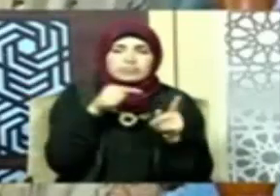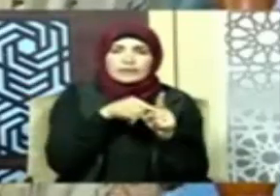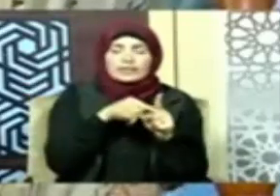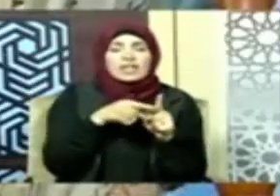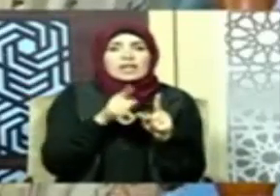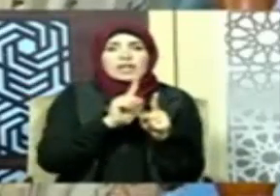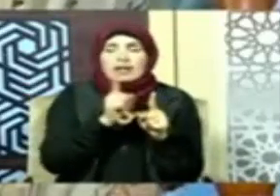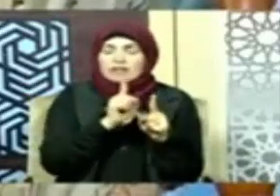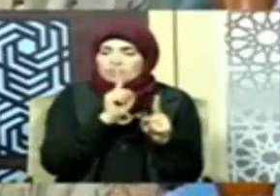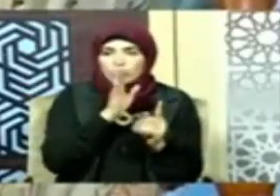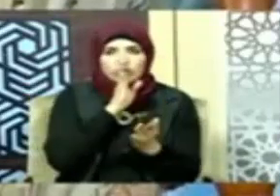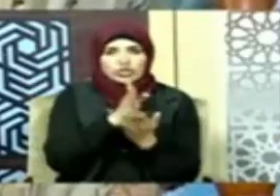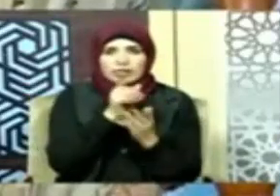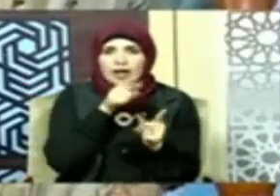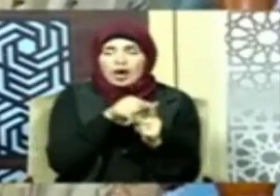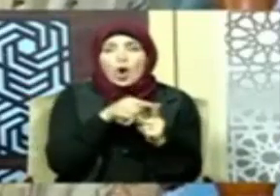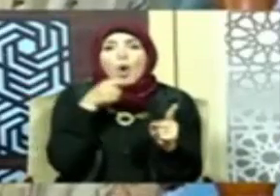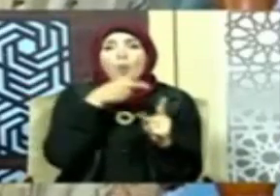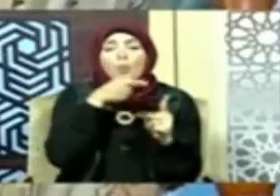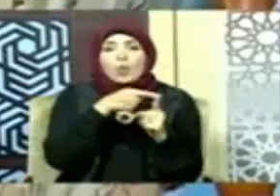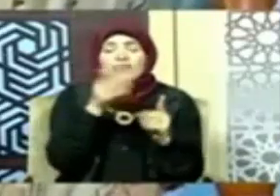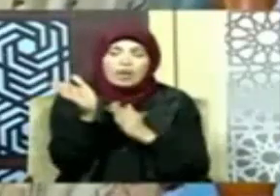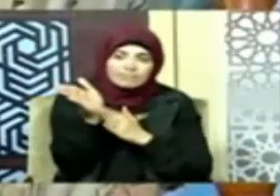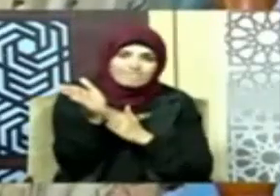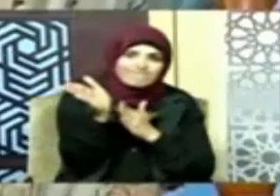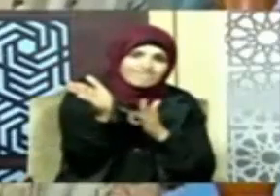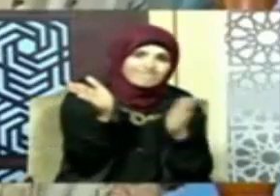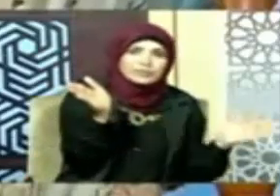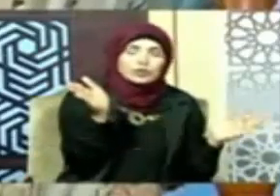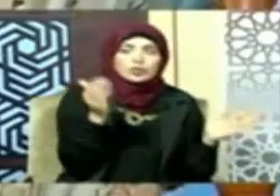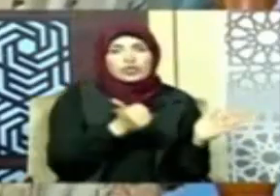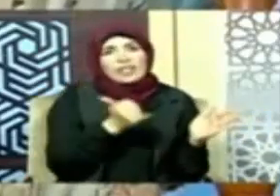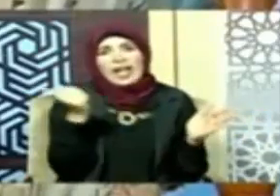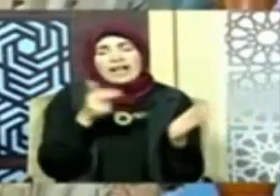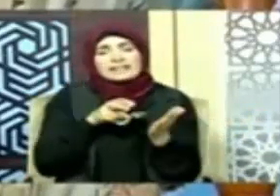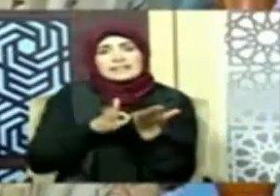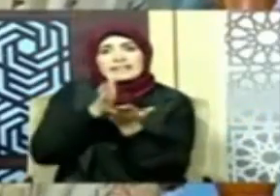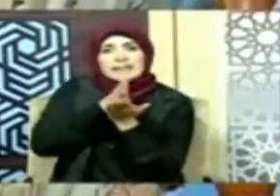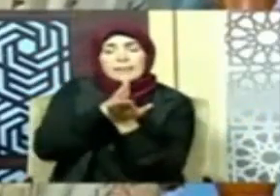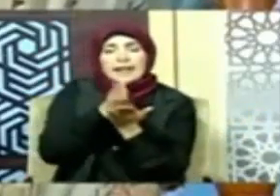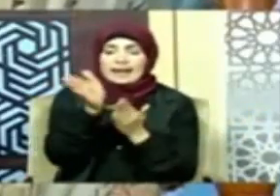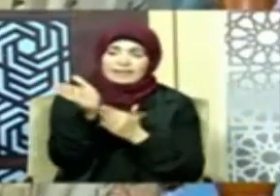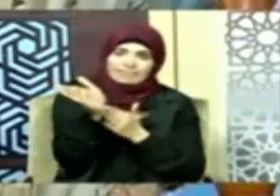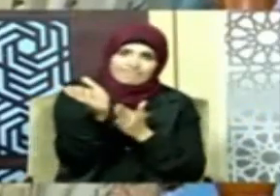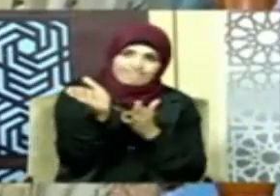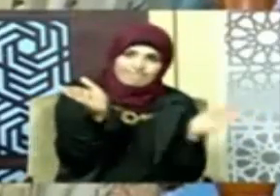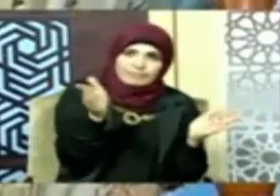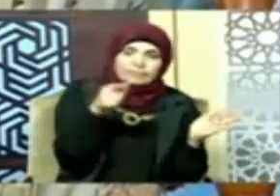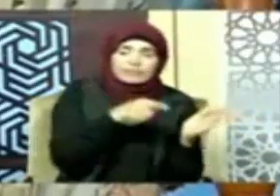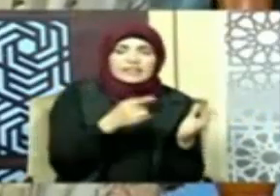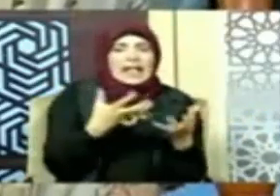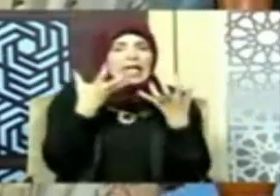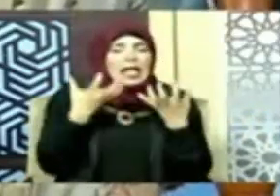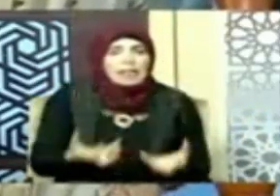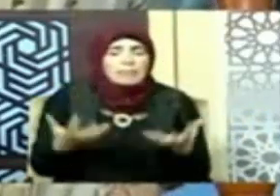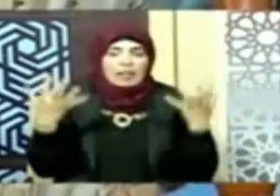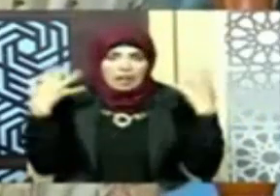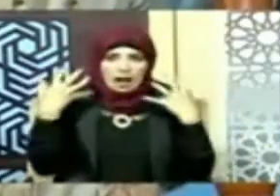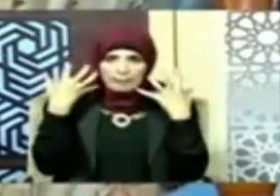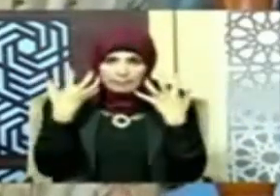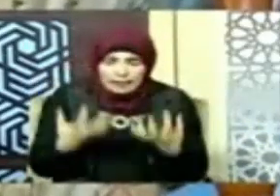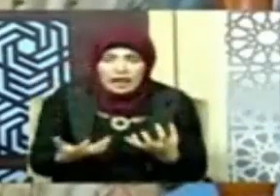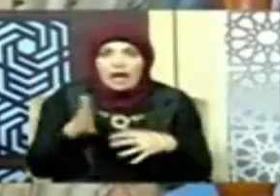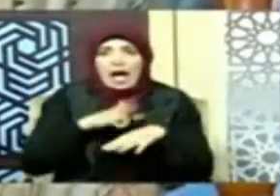الله، فهذا يصد عن سبيل الله ويكون حملا وعبئا ثقيلا على دين